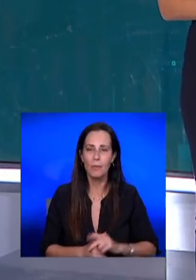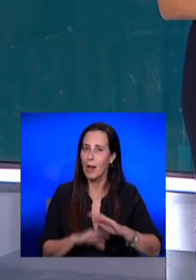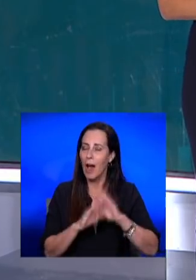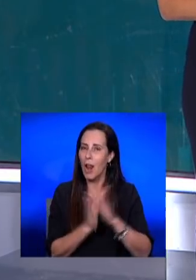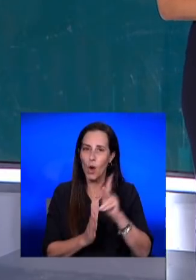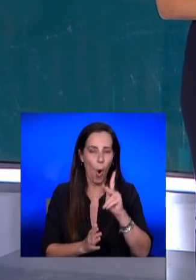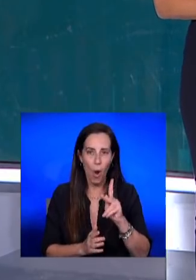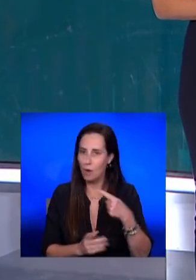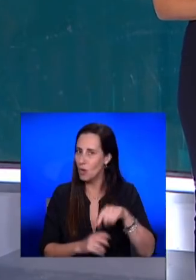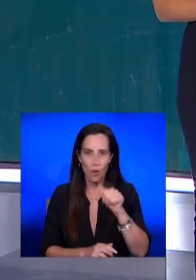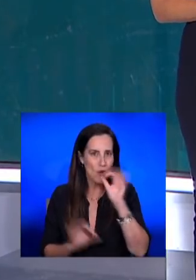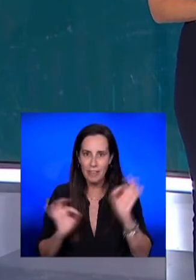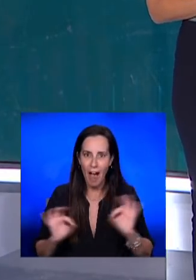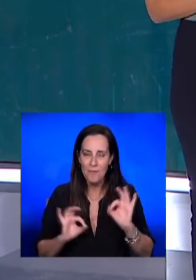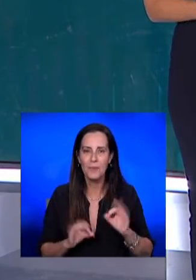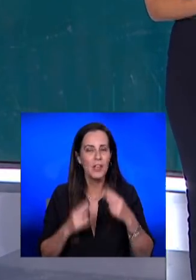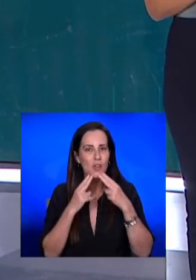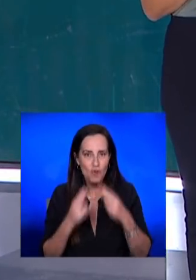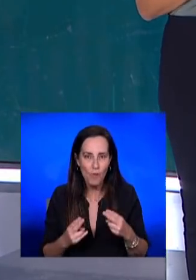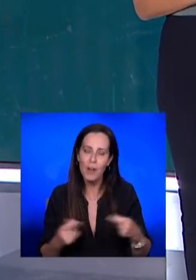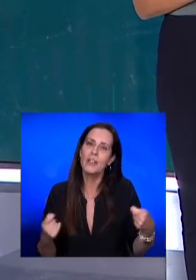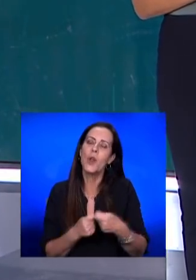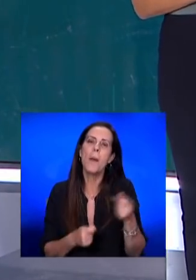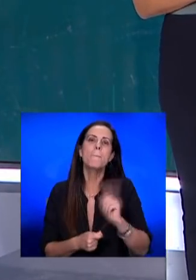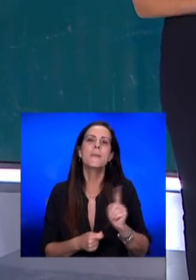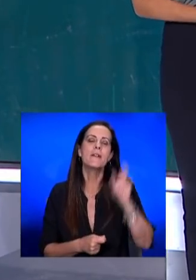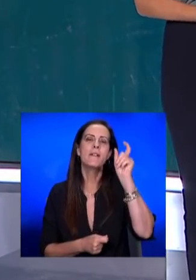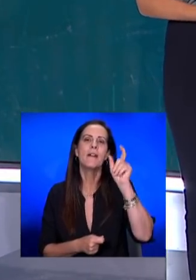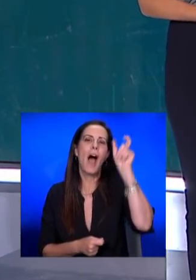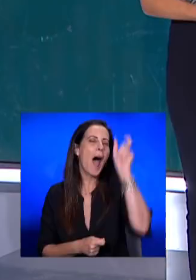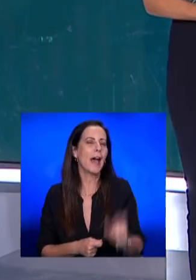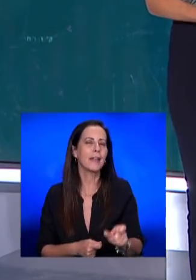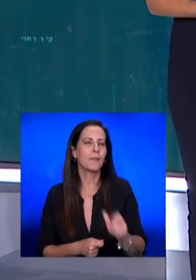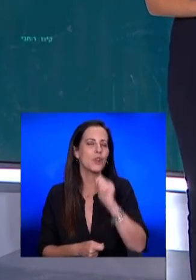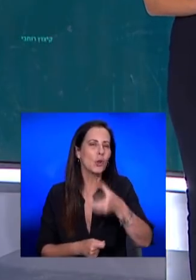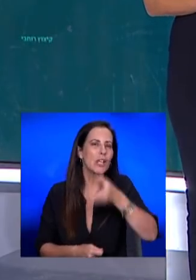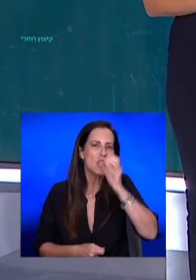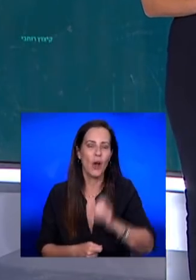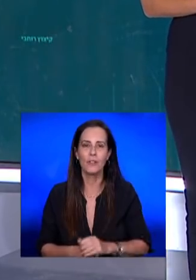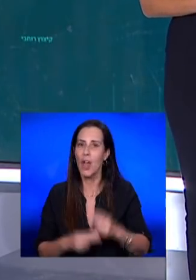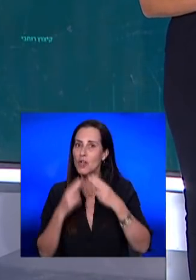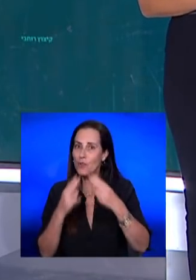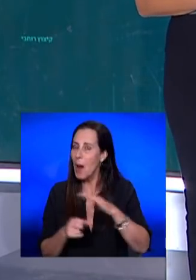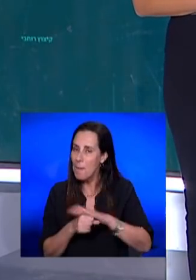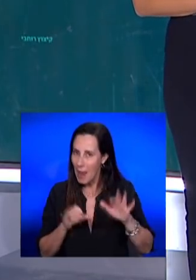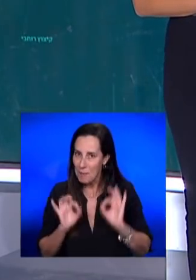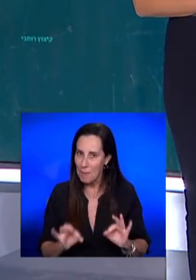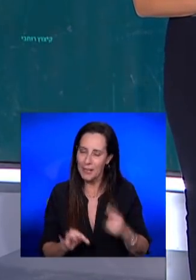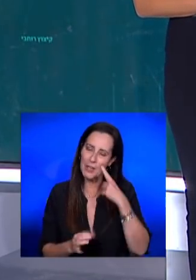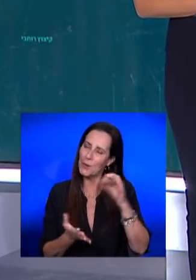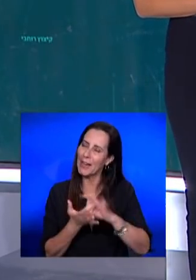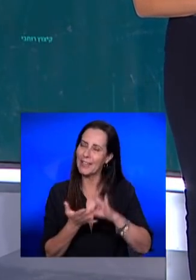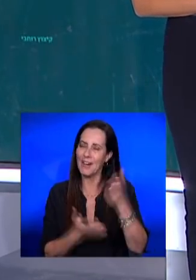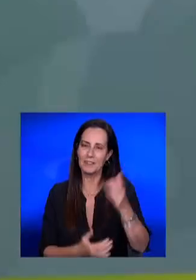שאף אחד לא שתה? התשובה היא, תלוי מי הוא אותו אף אחד שמסרב ללגום. התשובה המלאה באמת בכתבה